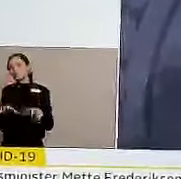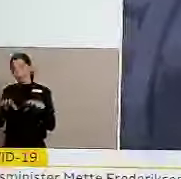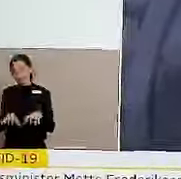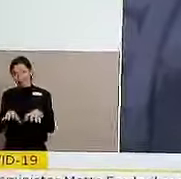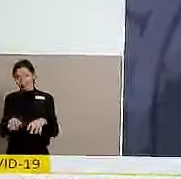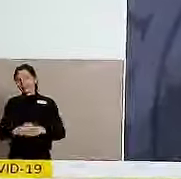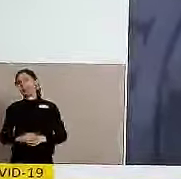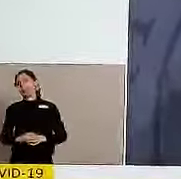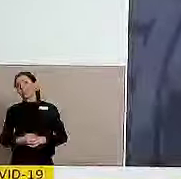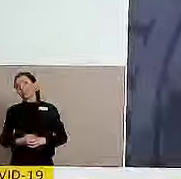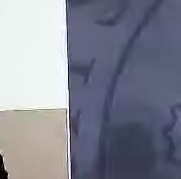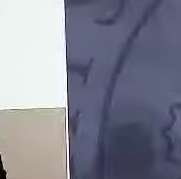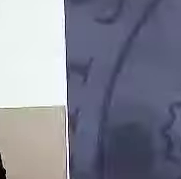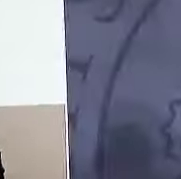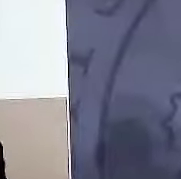كلها إليكم.